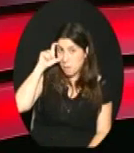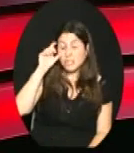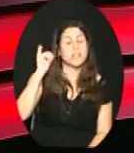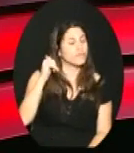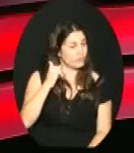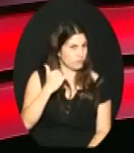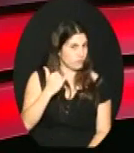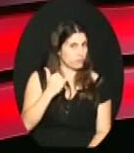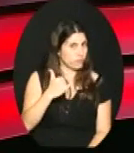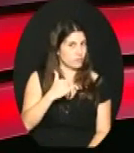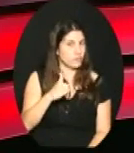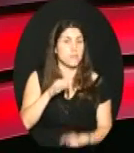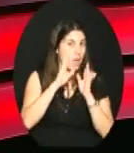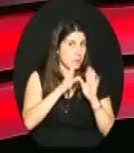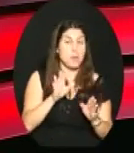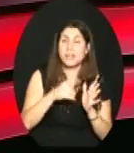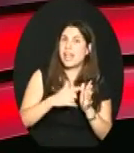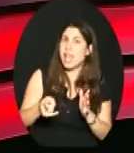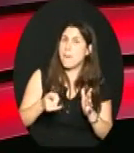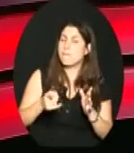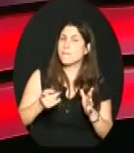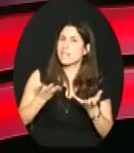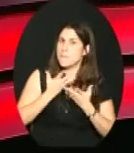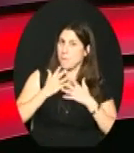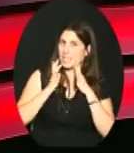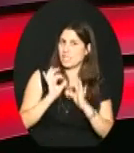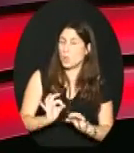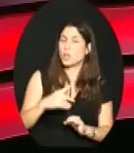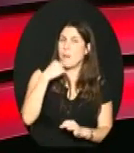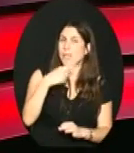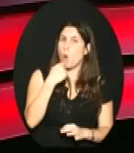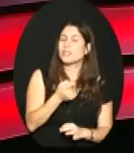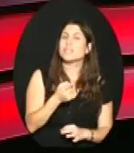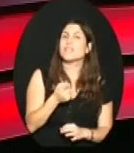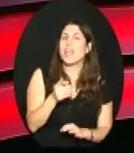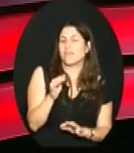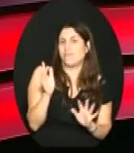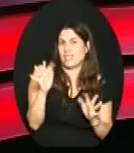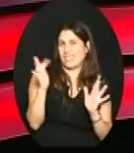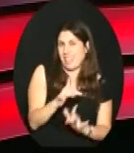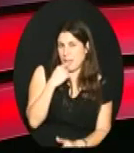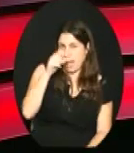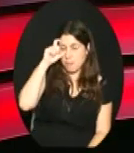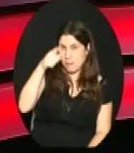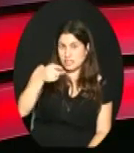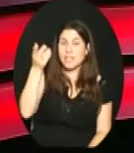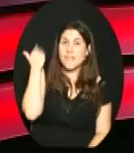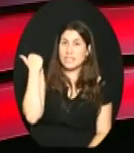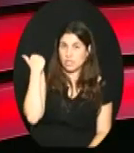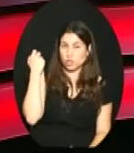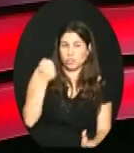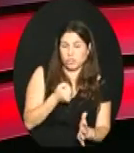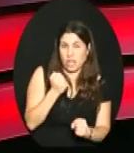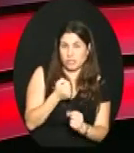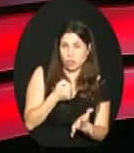הם מאמינים לאבו מאזן. כי הם התייחסו מאוד ברצינות לאמירות ולגינויים של אבו מאזן כנגד המעשה הזה עוד לפני שהגענו לסוף